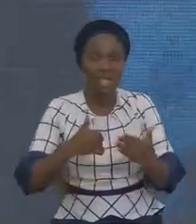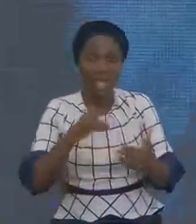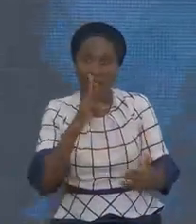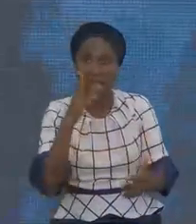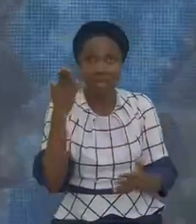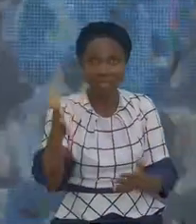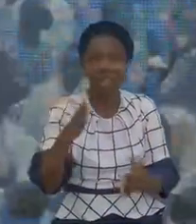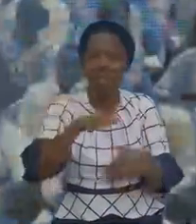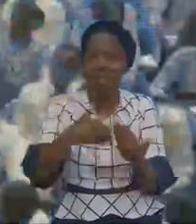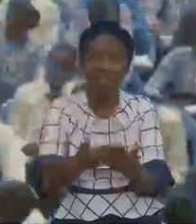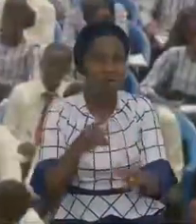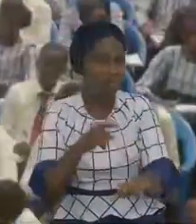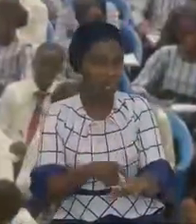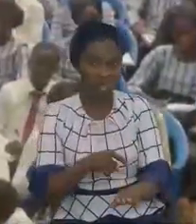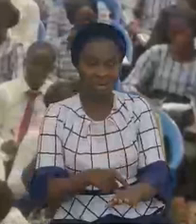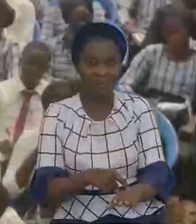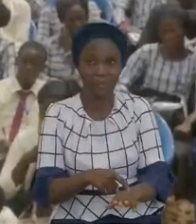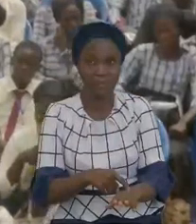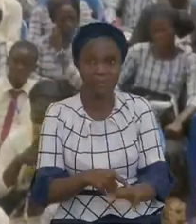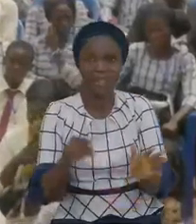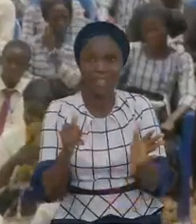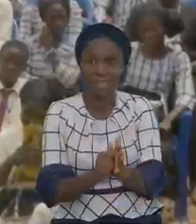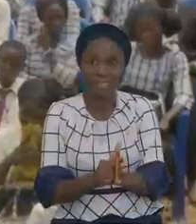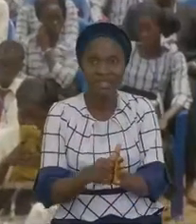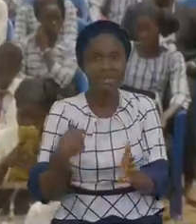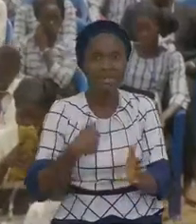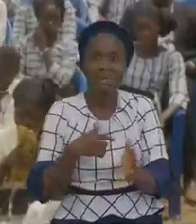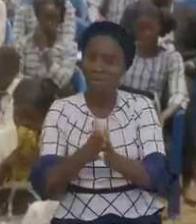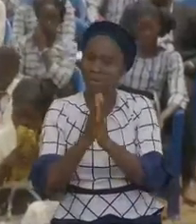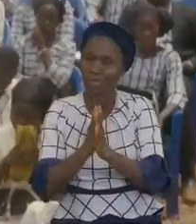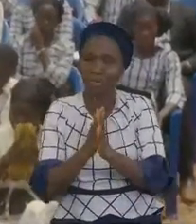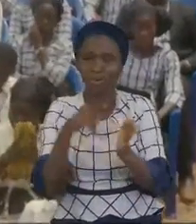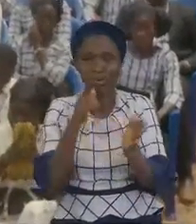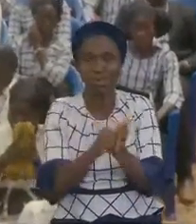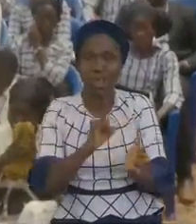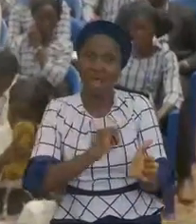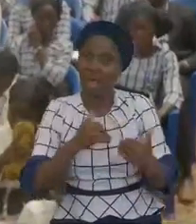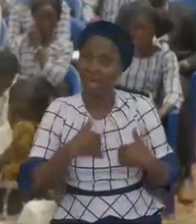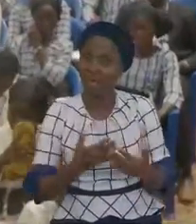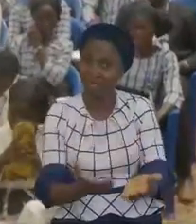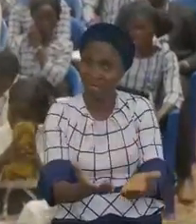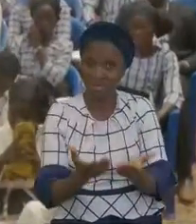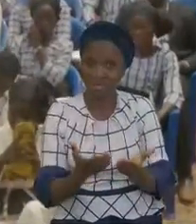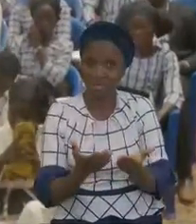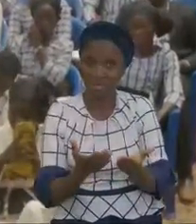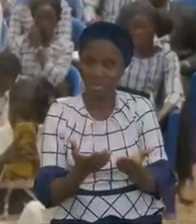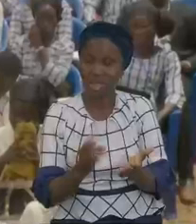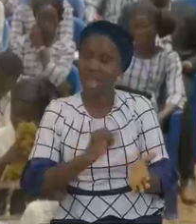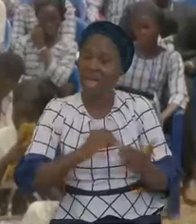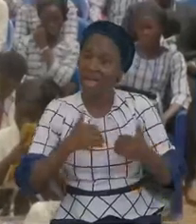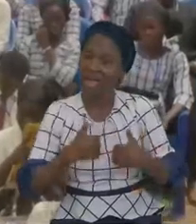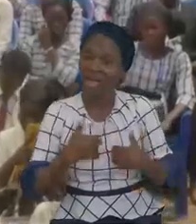nous pouvions dire, Seigneur, j'ai maintenant le désir. J'ai une décision. J'ai